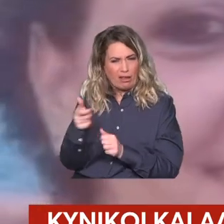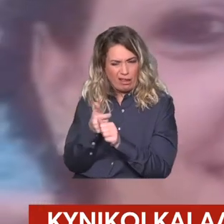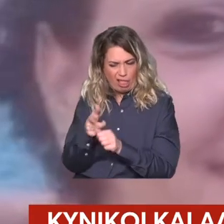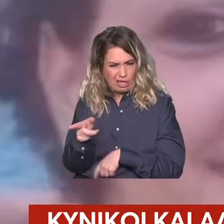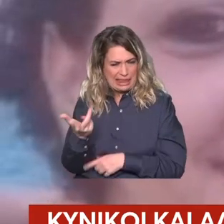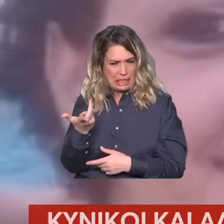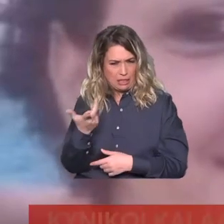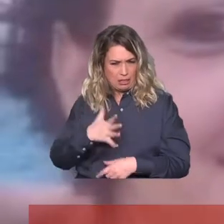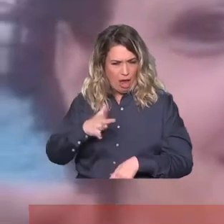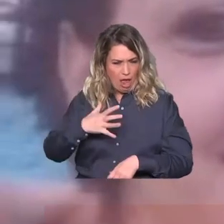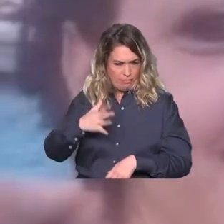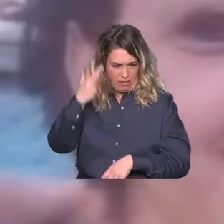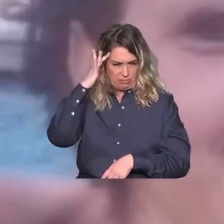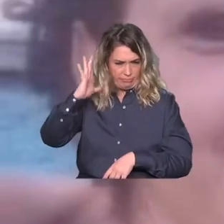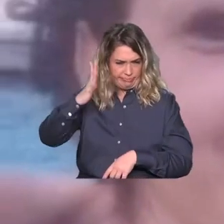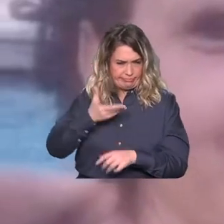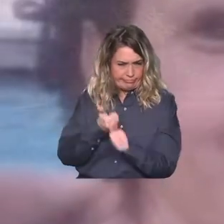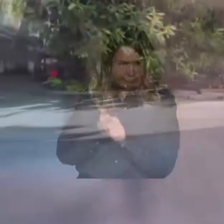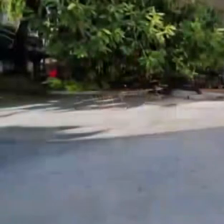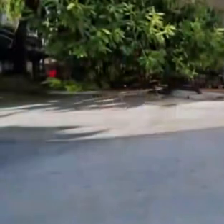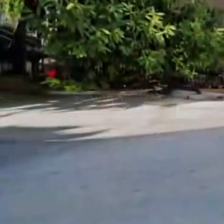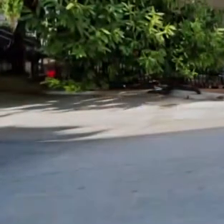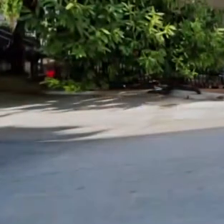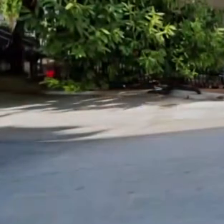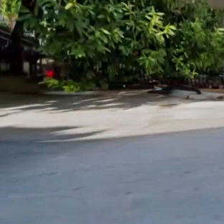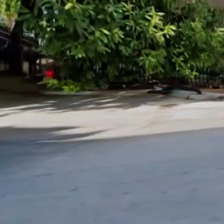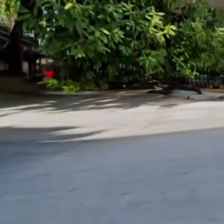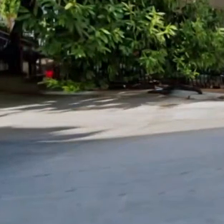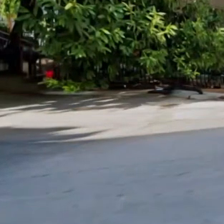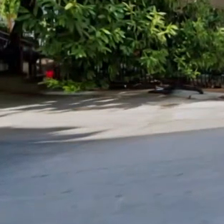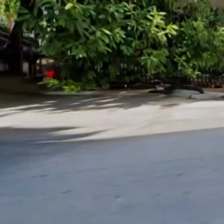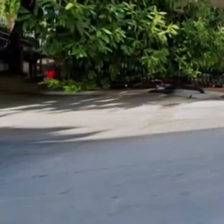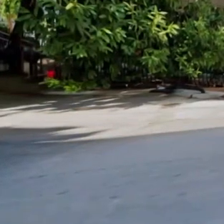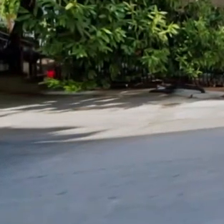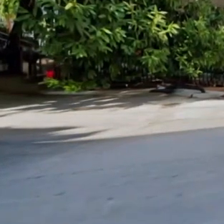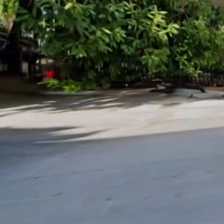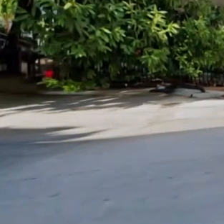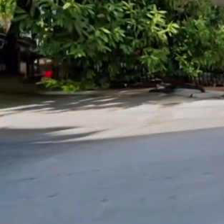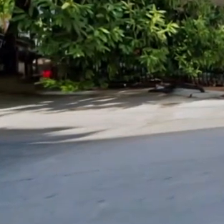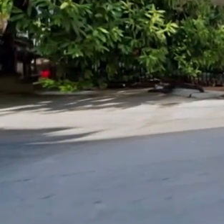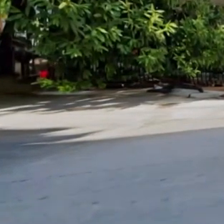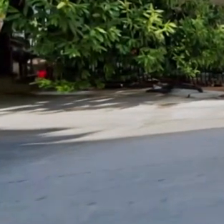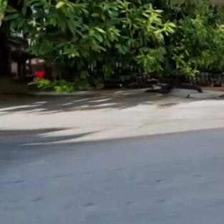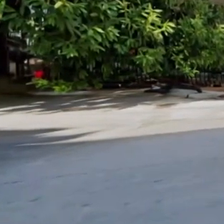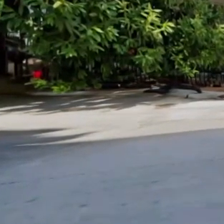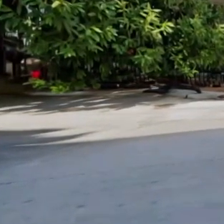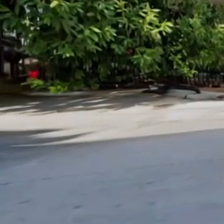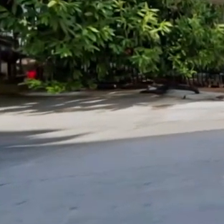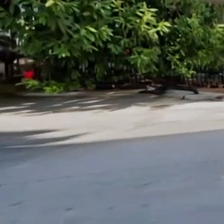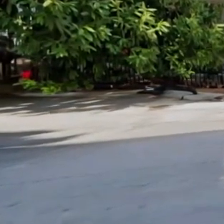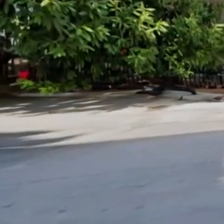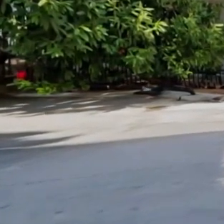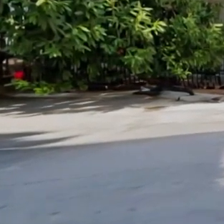με την οποία οδηγούνται ενώπιον της δικαιοσύνης. Μιλάμε λοιπόν για μια δολοφονία